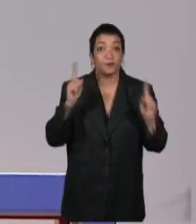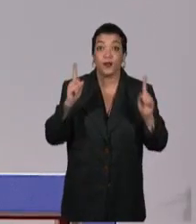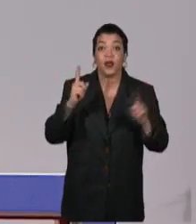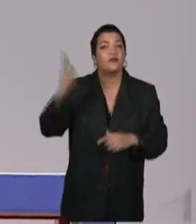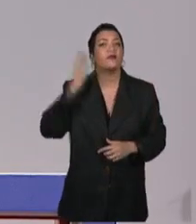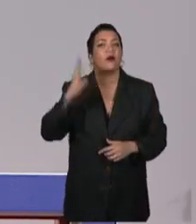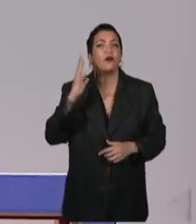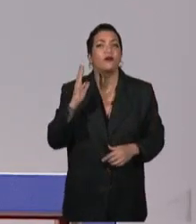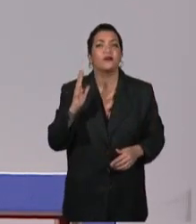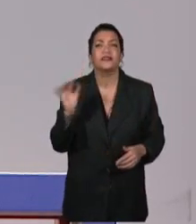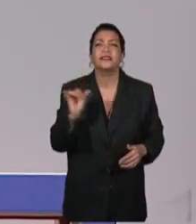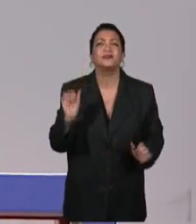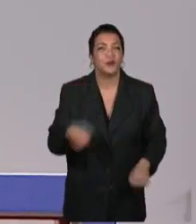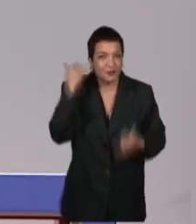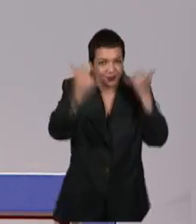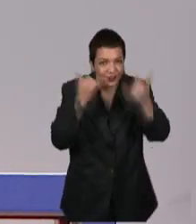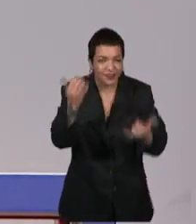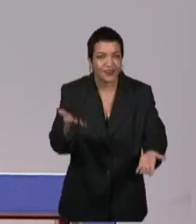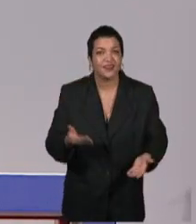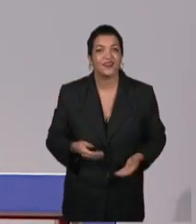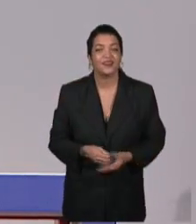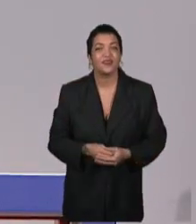qui l'aurait imaginé?